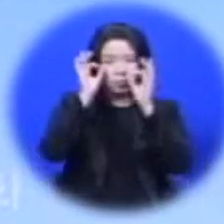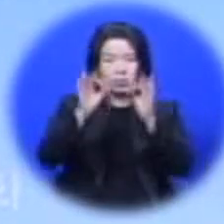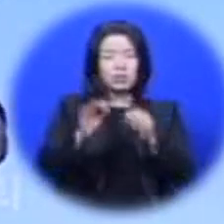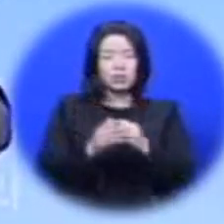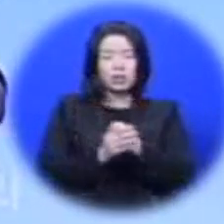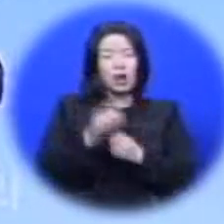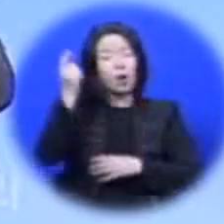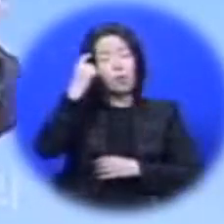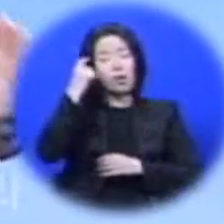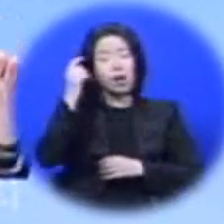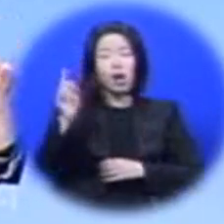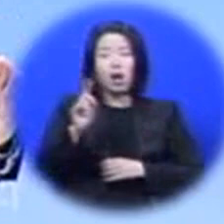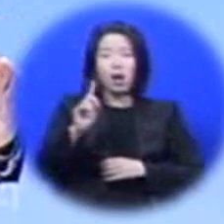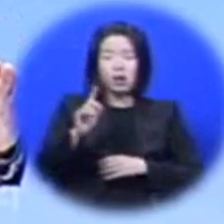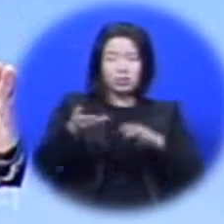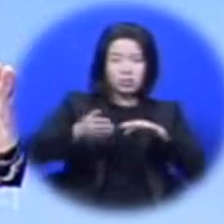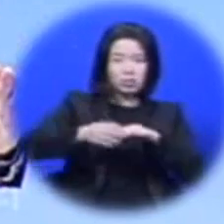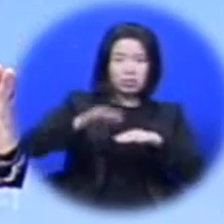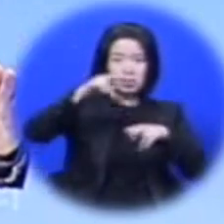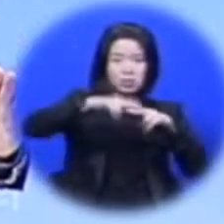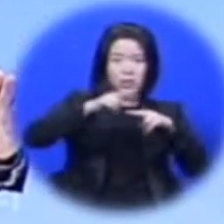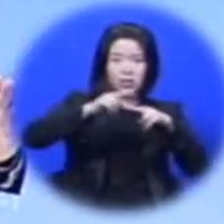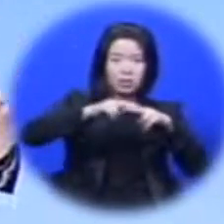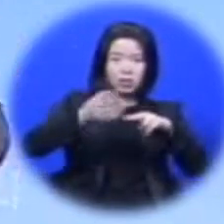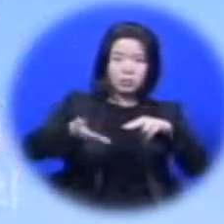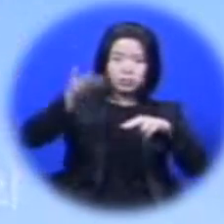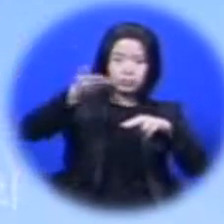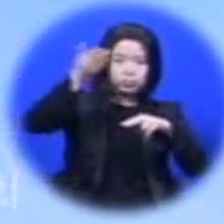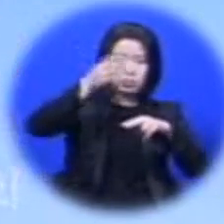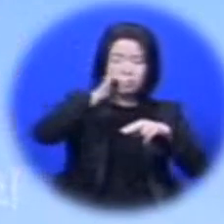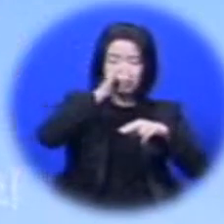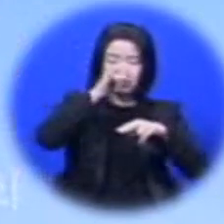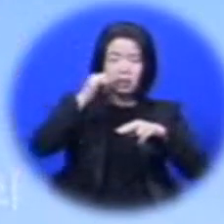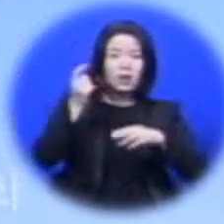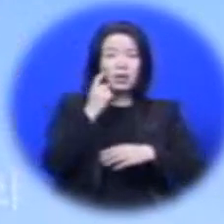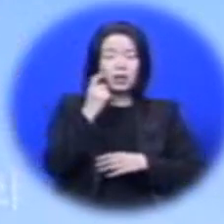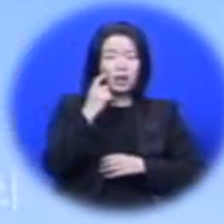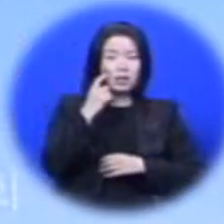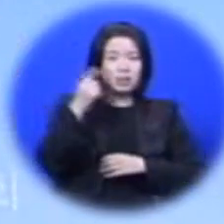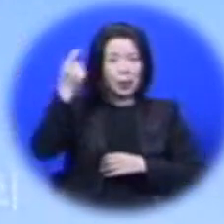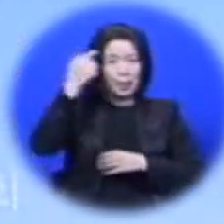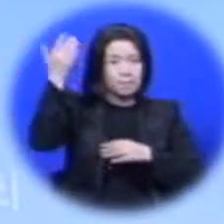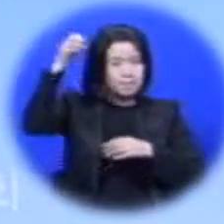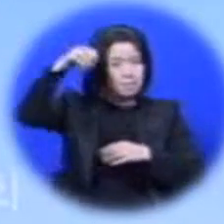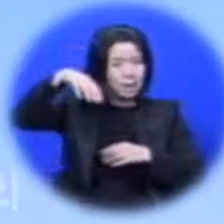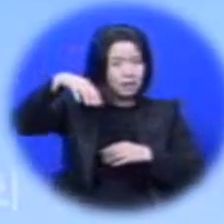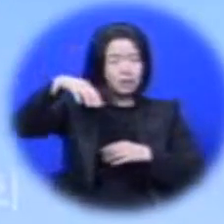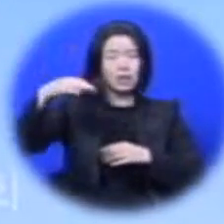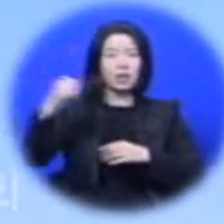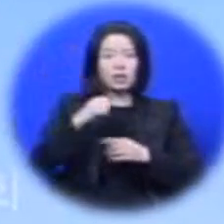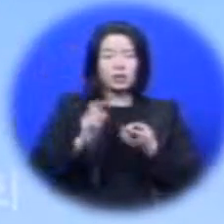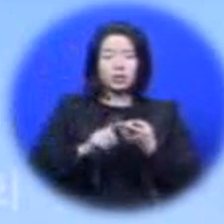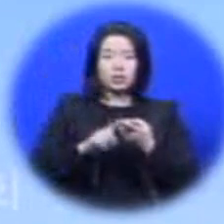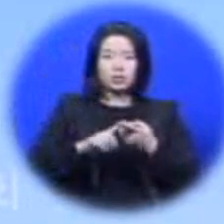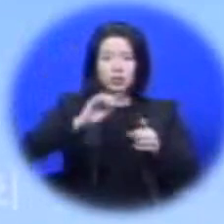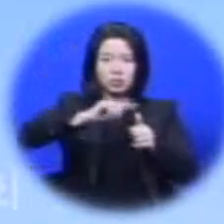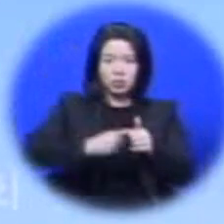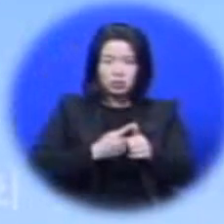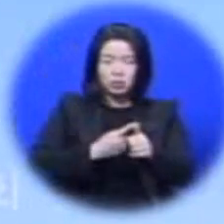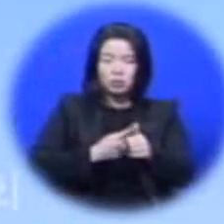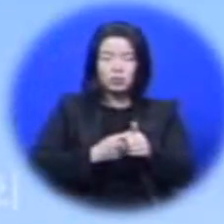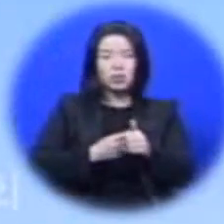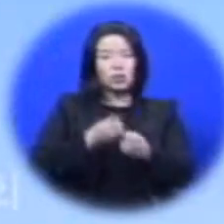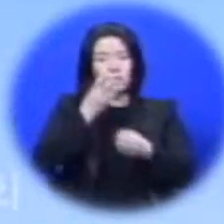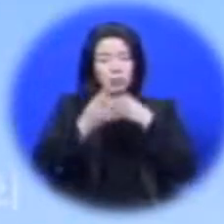왜? 이제 어느 정도 지위가 있습니다. 가짜 박사학위라는 것을 솔직히 시인하고 자기 스스로가